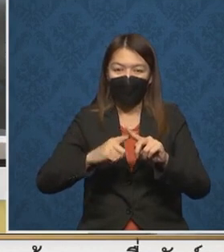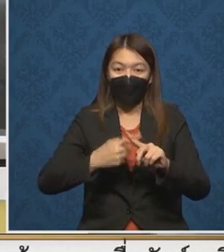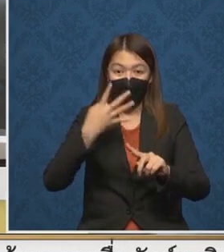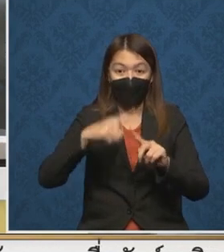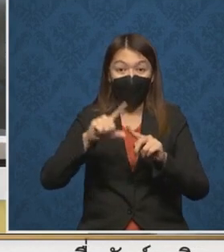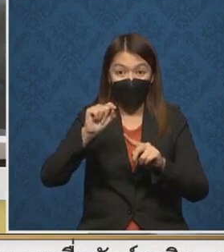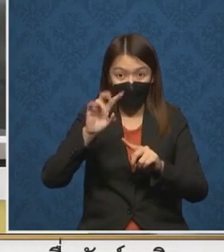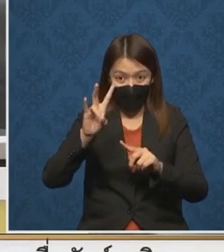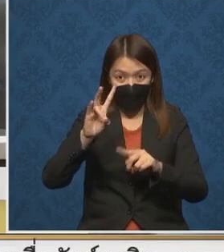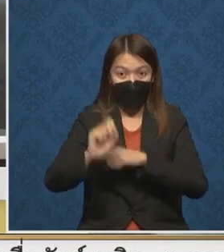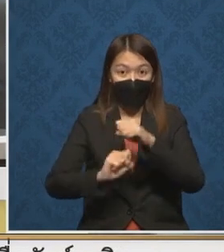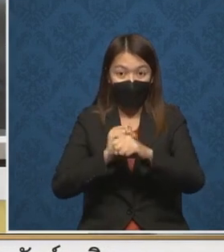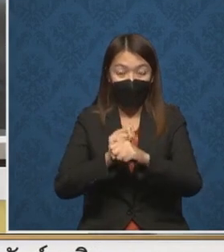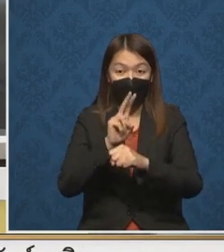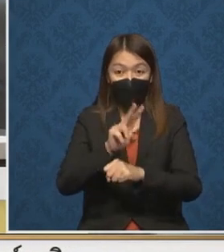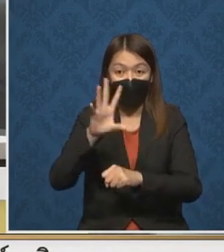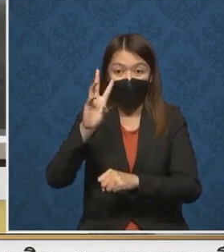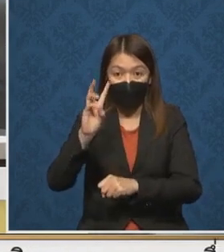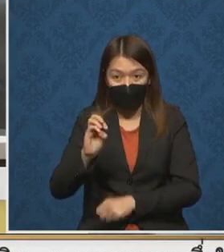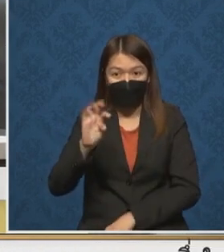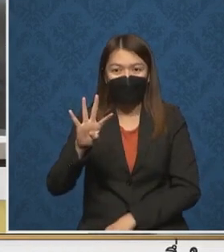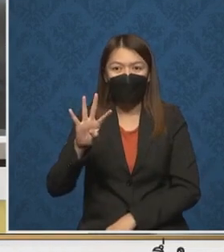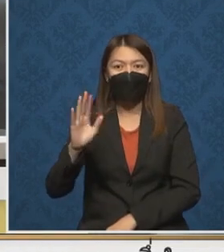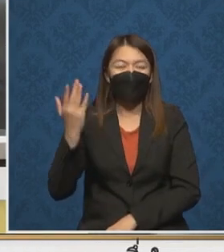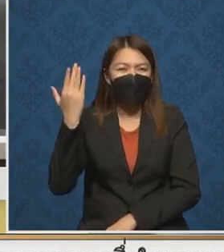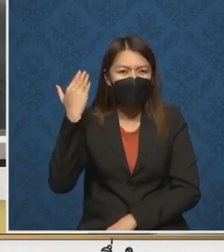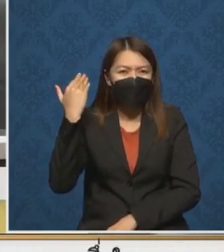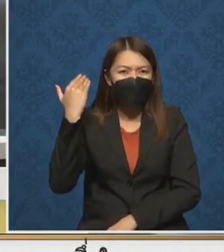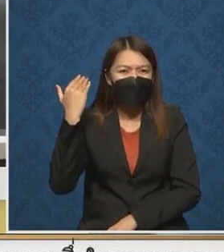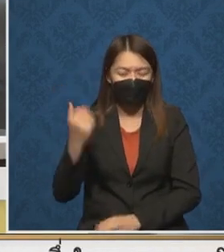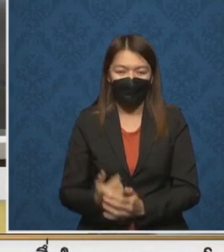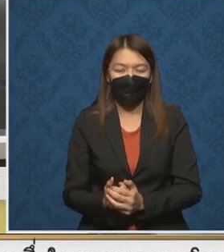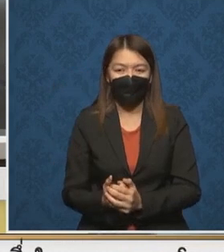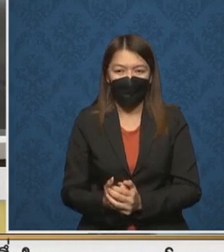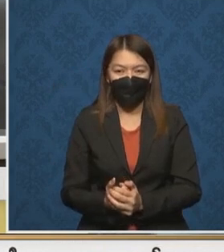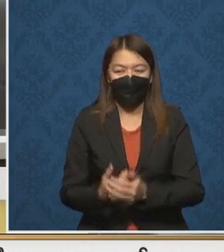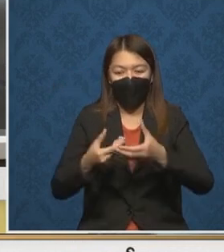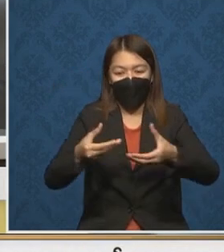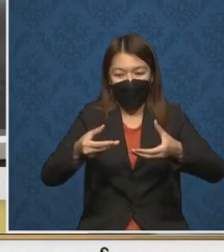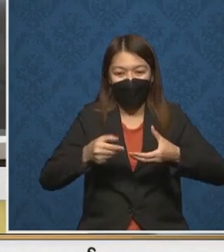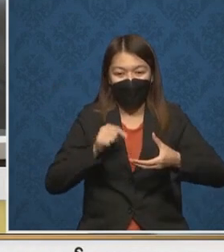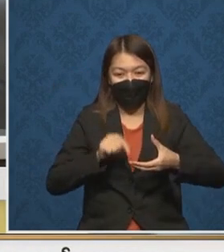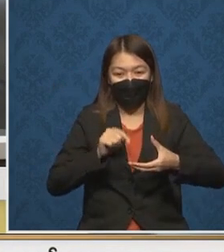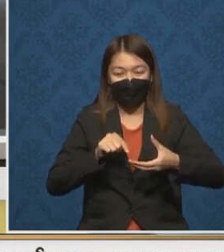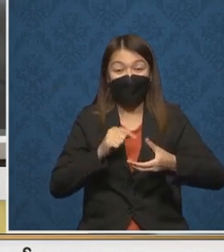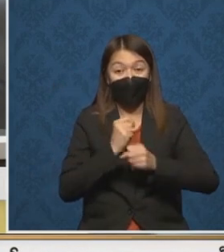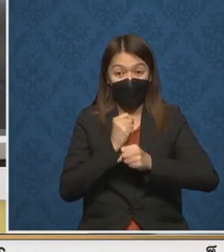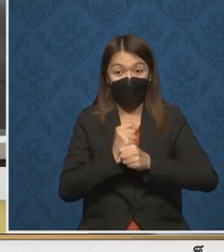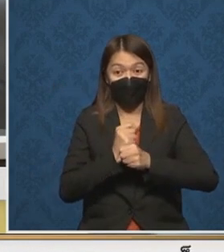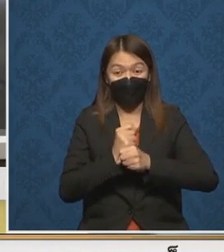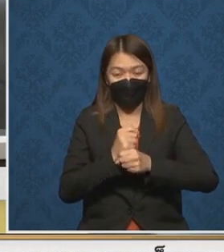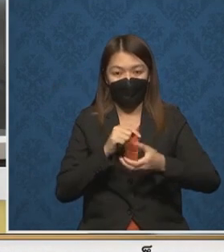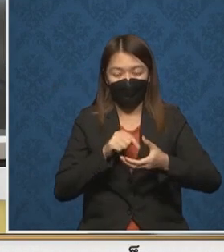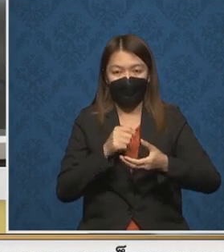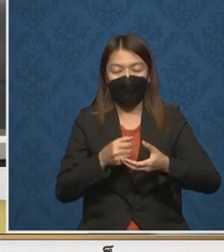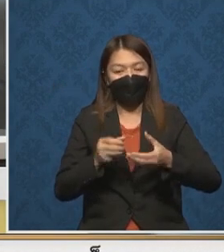หยนต 2,564เมอไม่นานมานี้ รายงานของ 101 ธรมนัศม